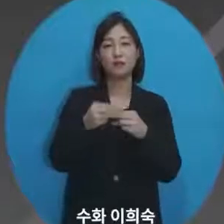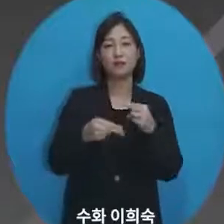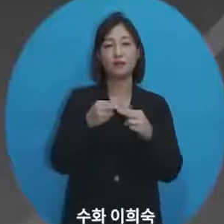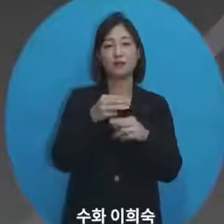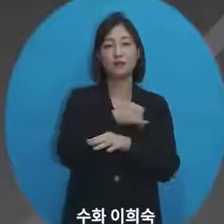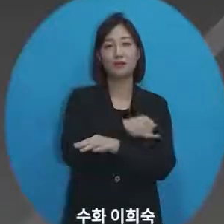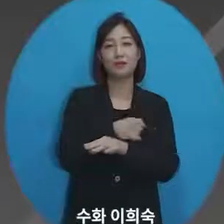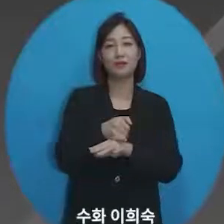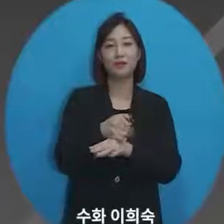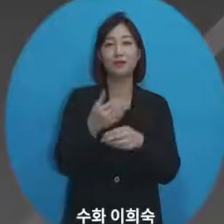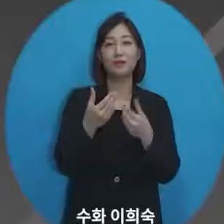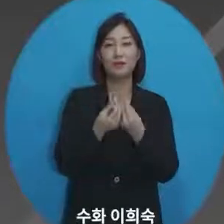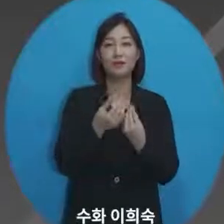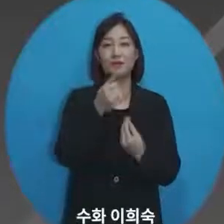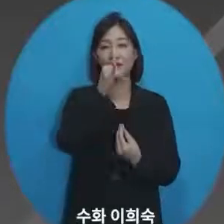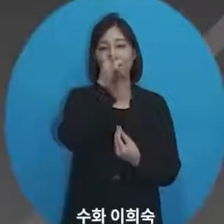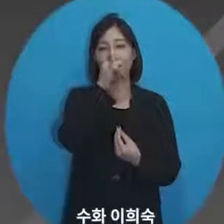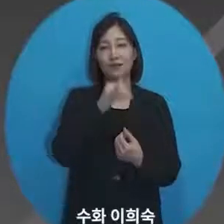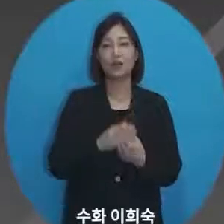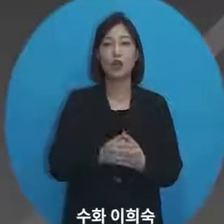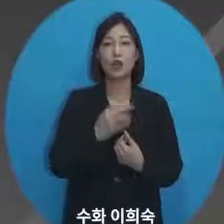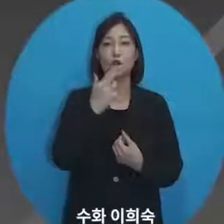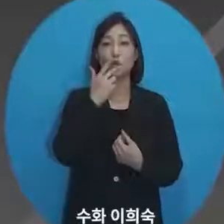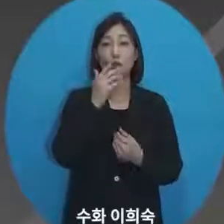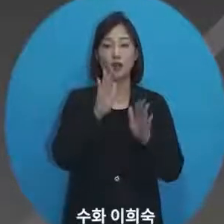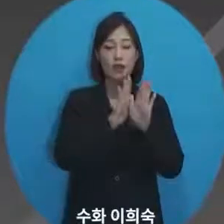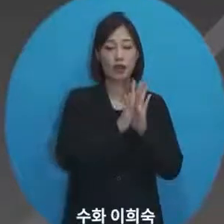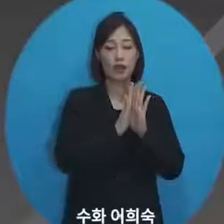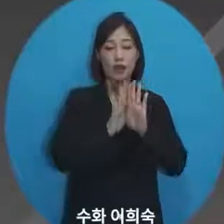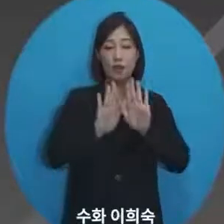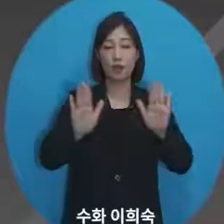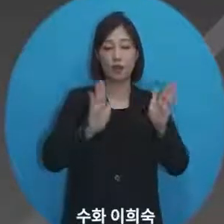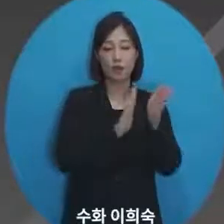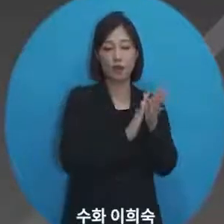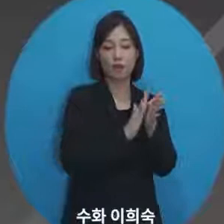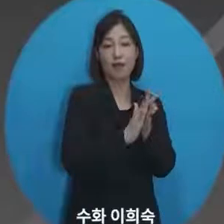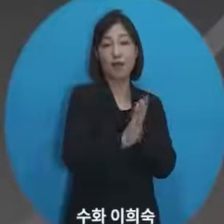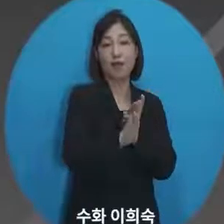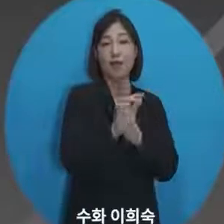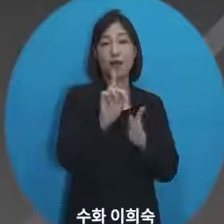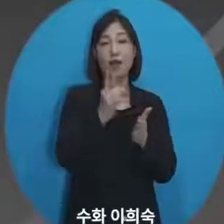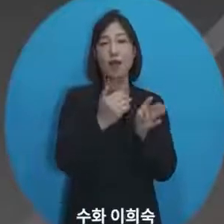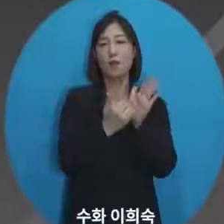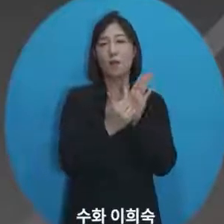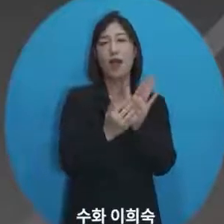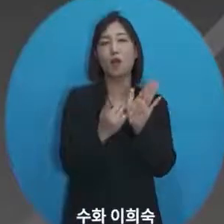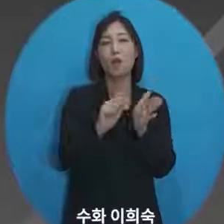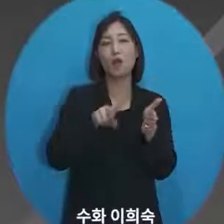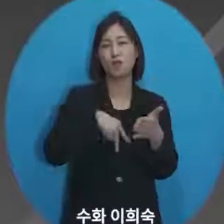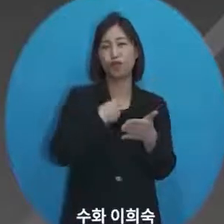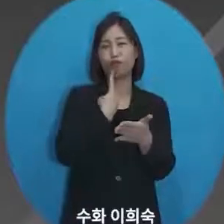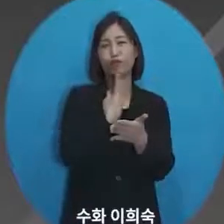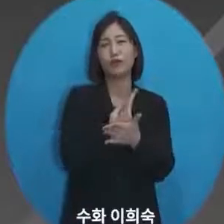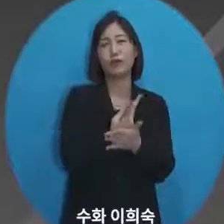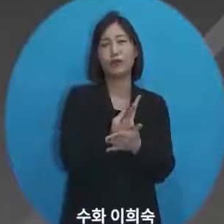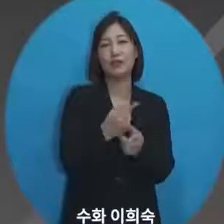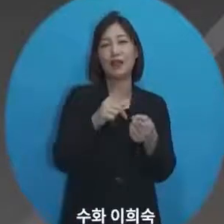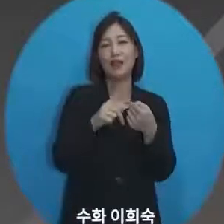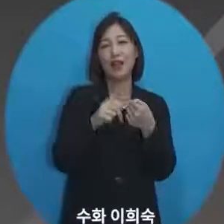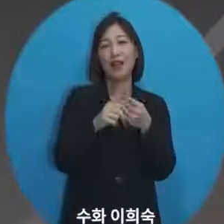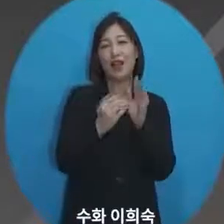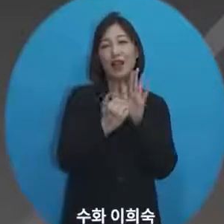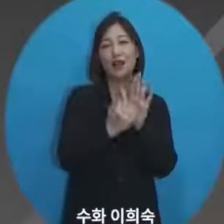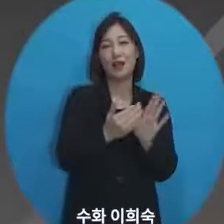부분들을 활용을 할 수가 있습니다. 근데 동시에 유리벽 같은데 띠를 활용을 하면 부딪힘 방지도 동시에 할 수가